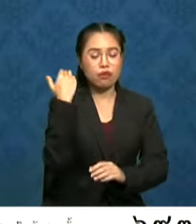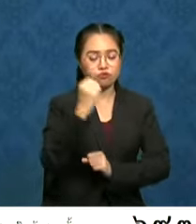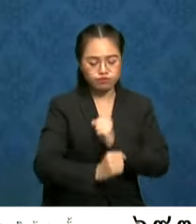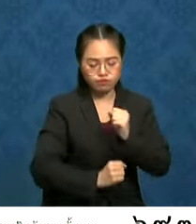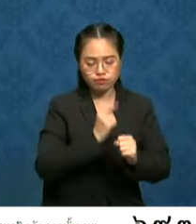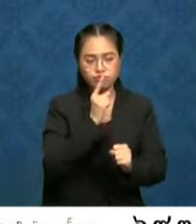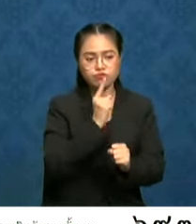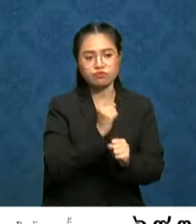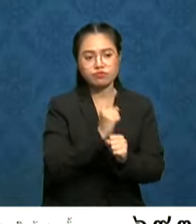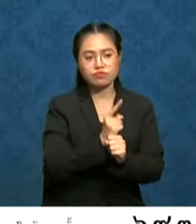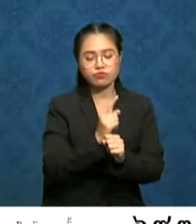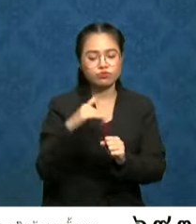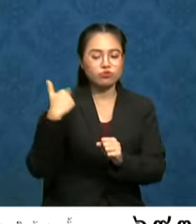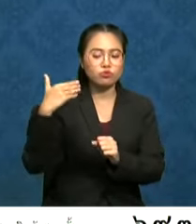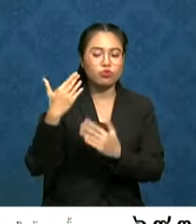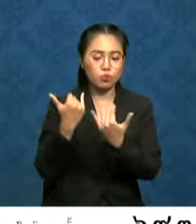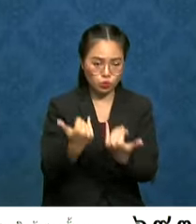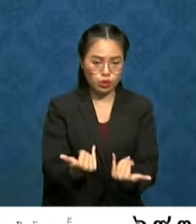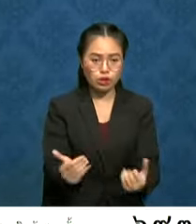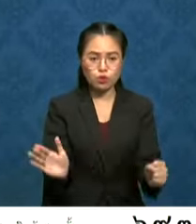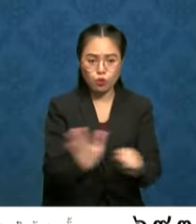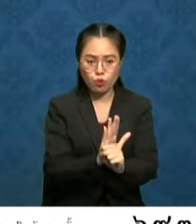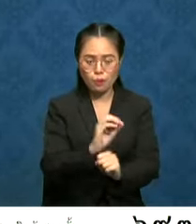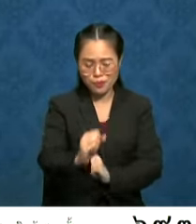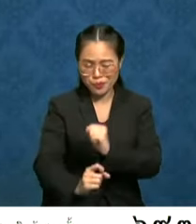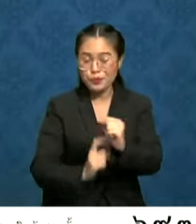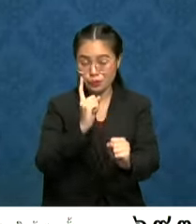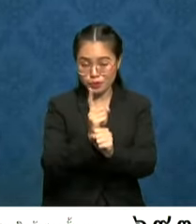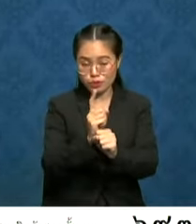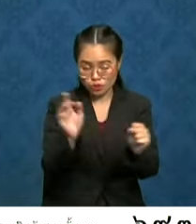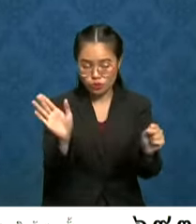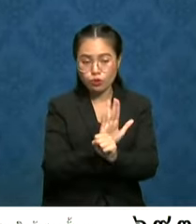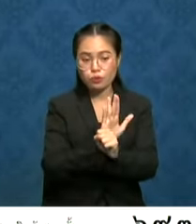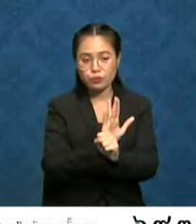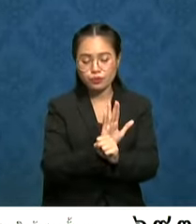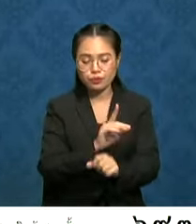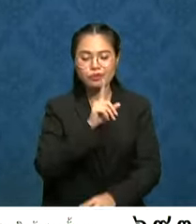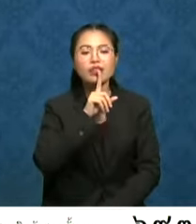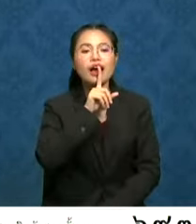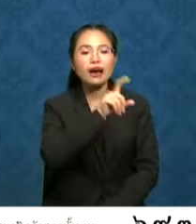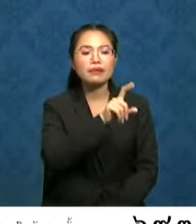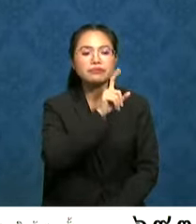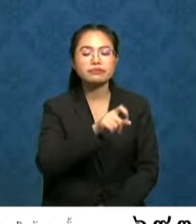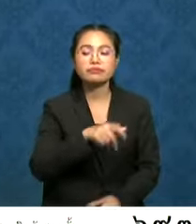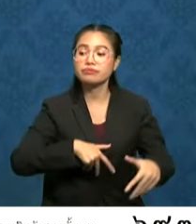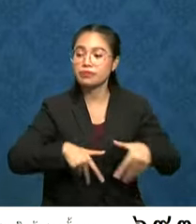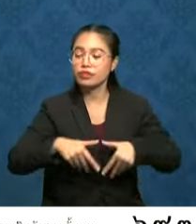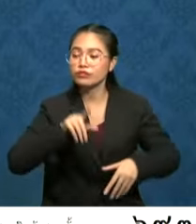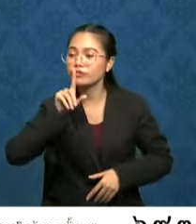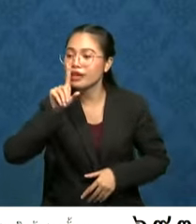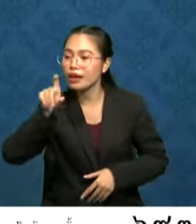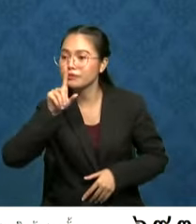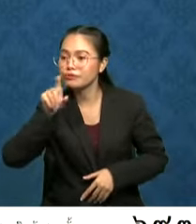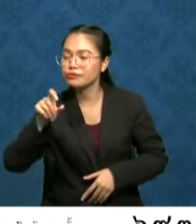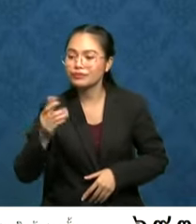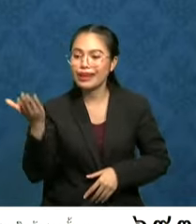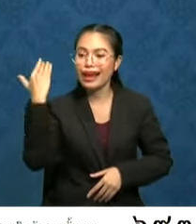กลับไป 1ปีที่วันนี้เราครบรอบ 1ปีเต็มแบบพอดิบพอดีถามว่าประชาชนคนไทยครับได้อะไรจากคำ